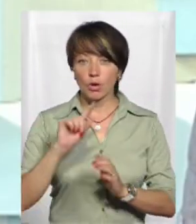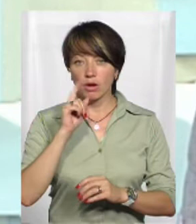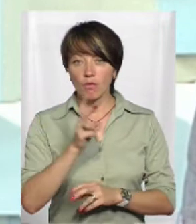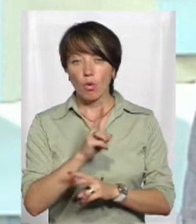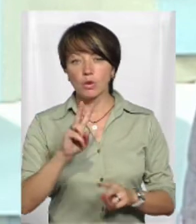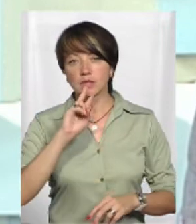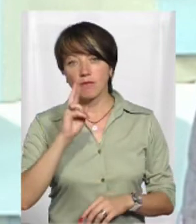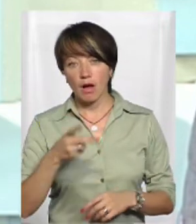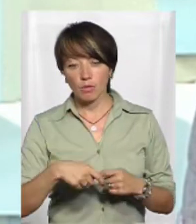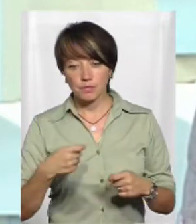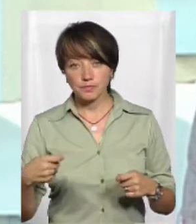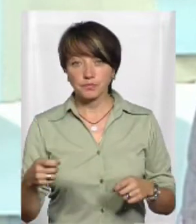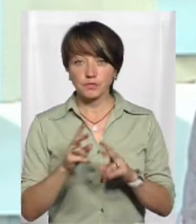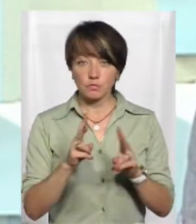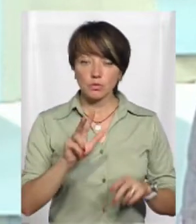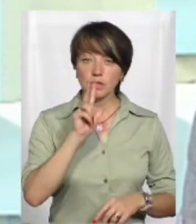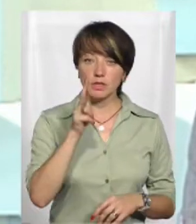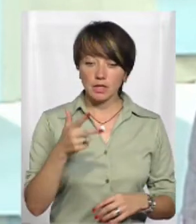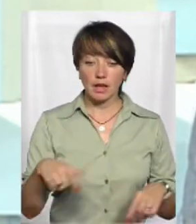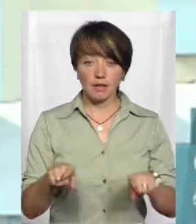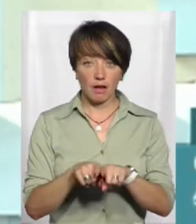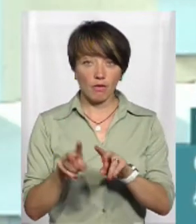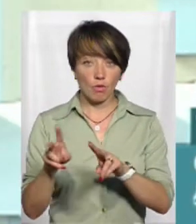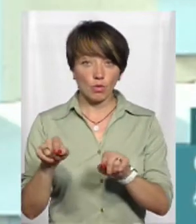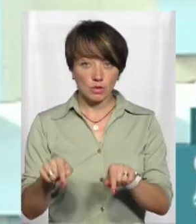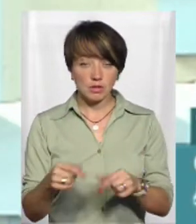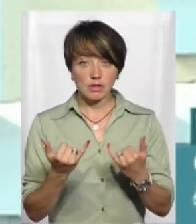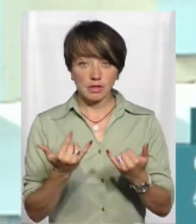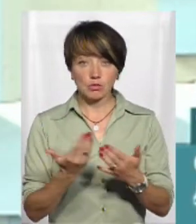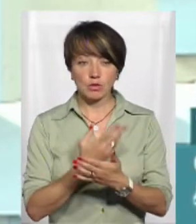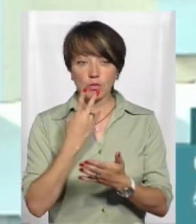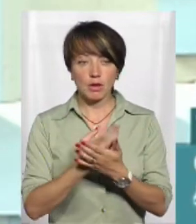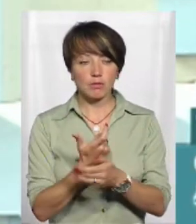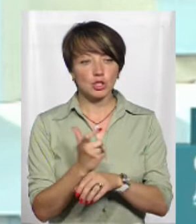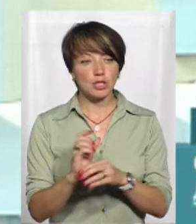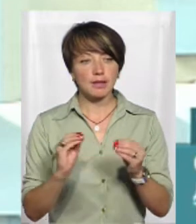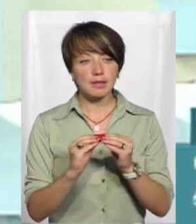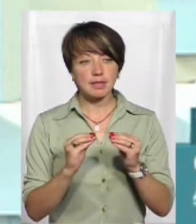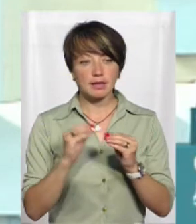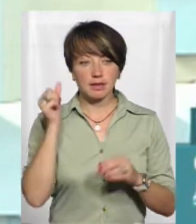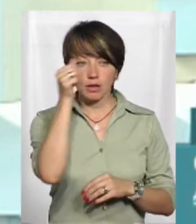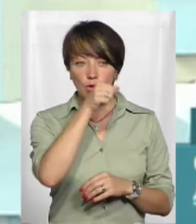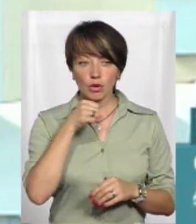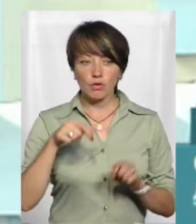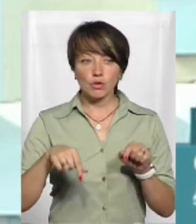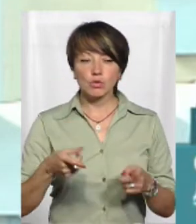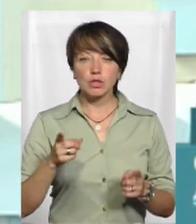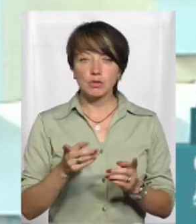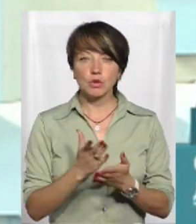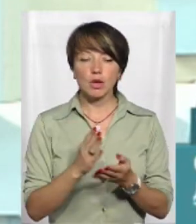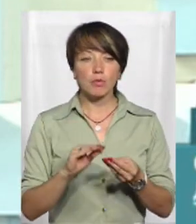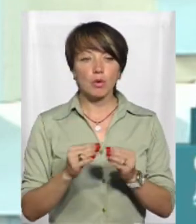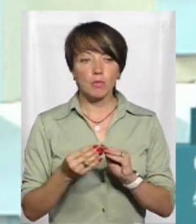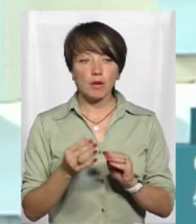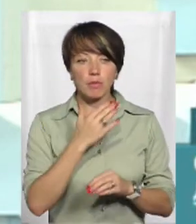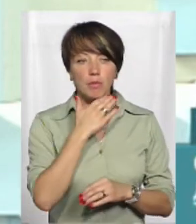когось 2 роки, в когось 3, а в когось отак, як з цим сюжетом, який показували, там більше 10 років. І тут дійсно є проблема,